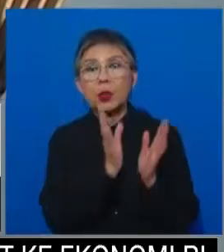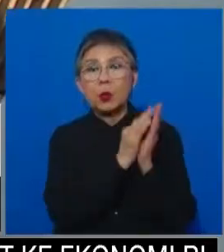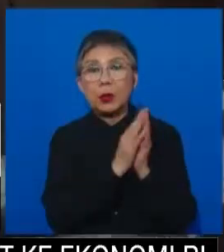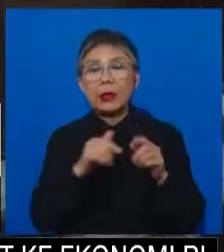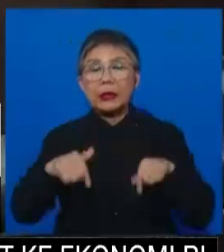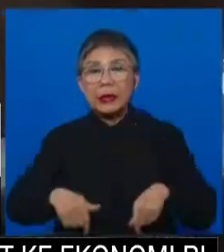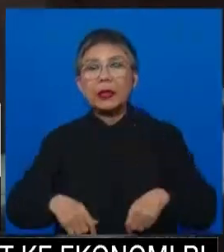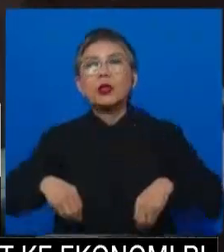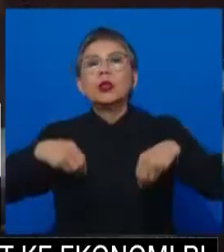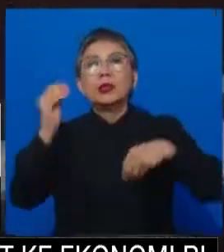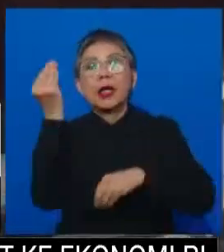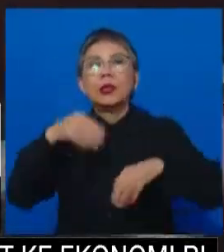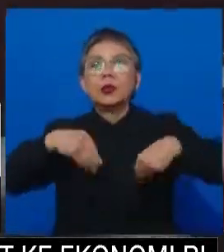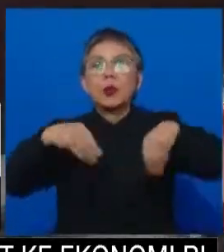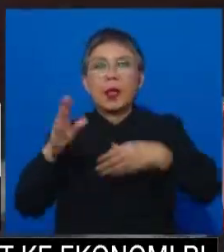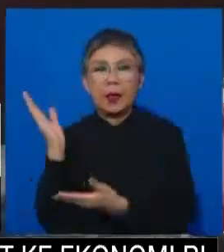sekoteng.